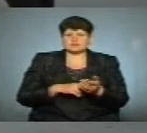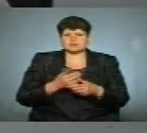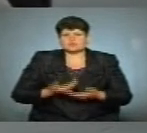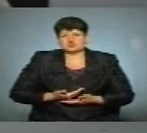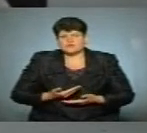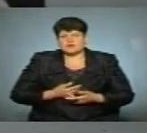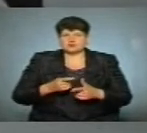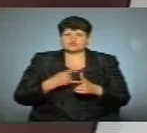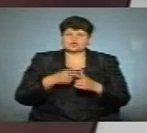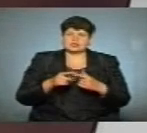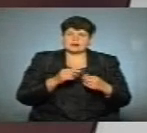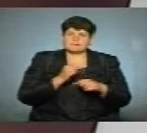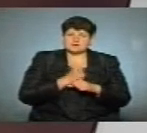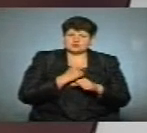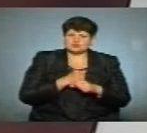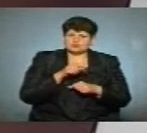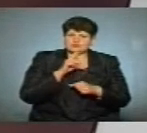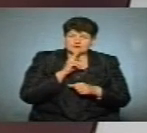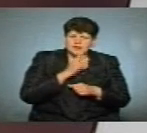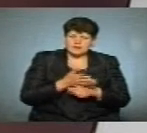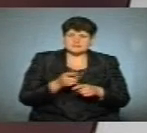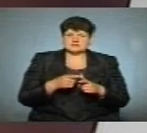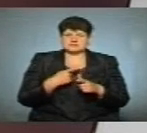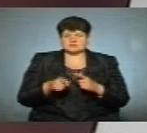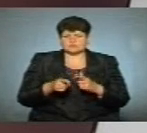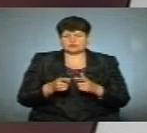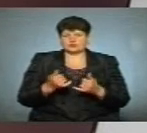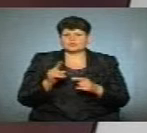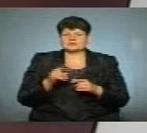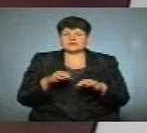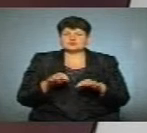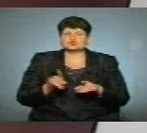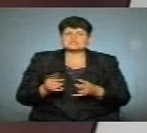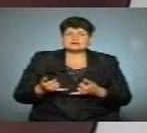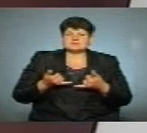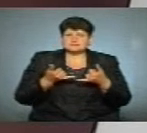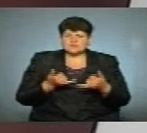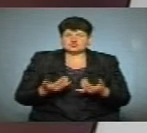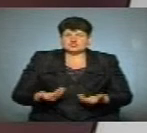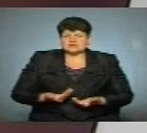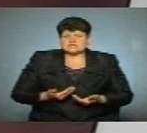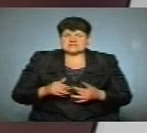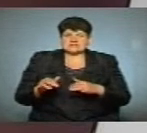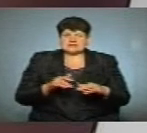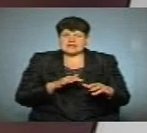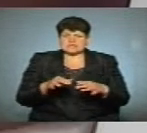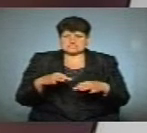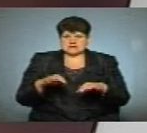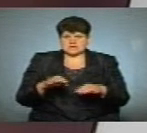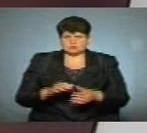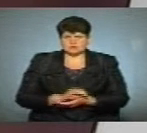також спецтранспорт, який забезпечує сфери життєдіяльності Кременця, розповів заступник начальника Нацполіції області Михайло